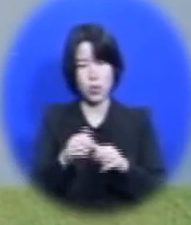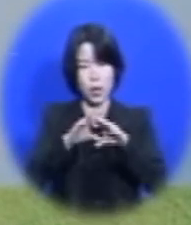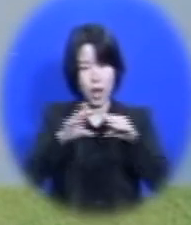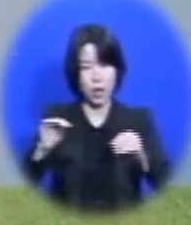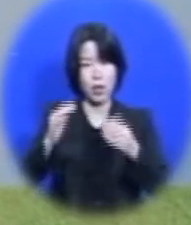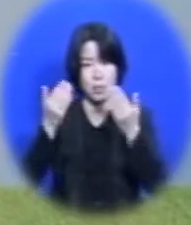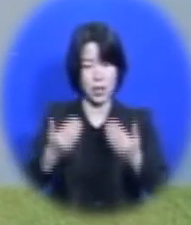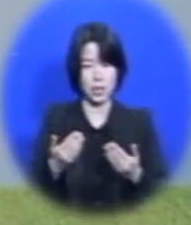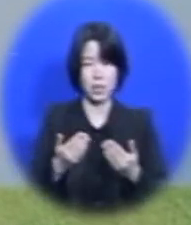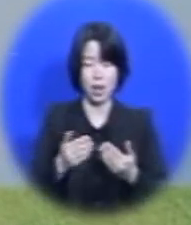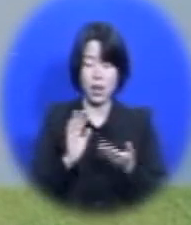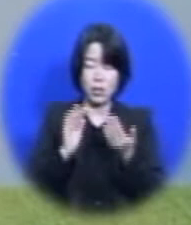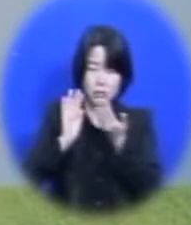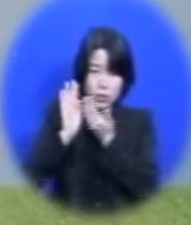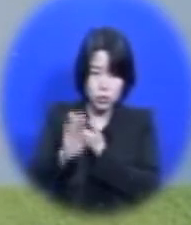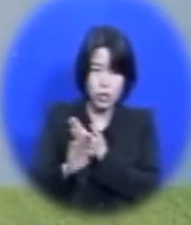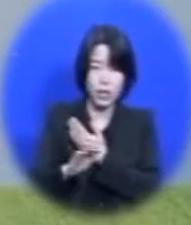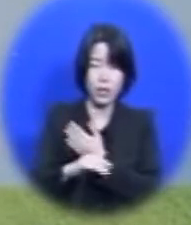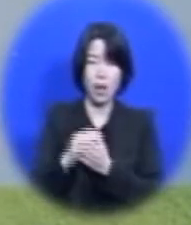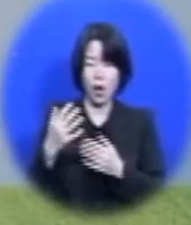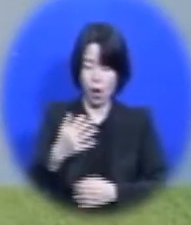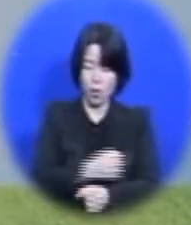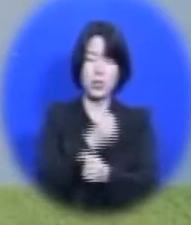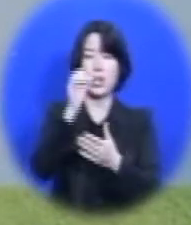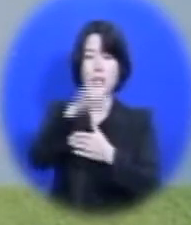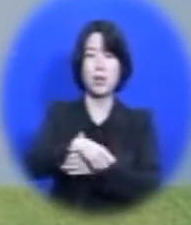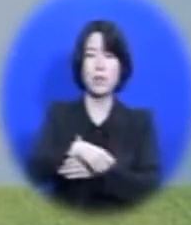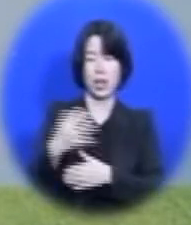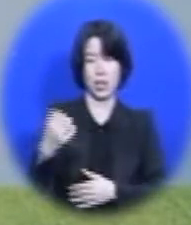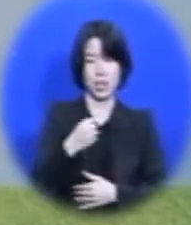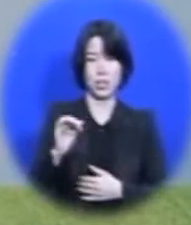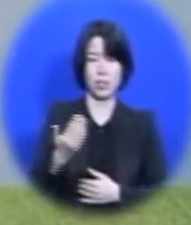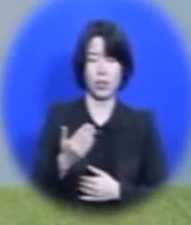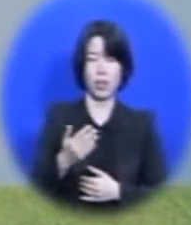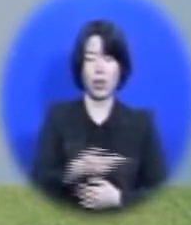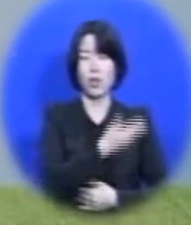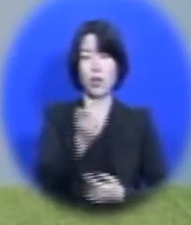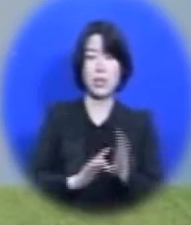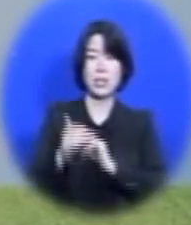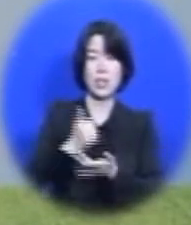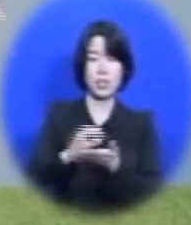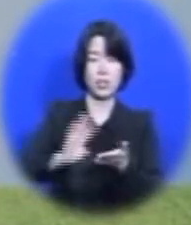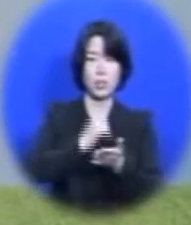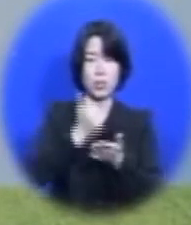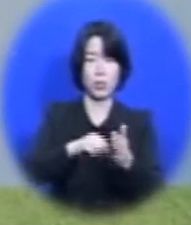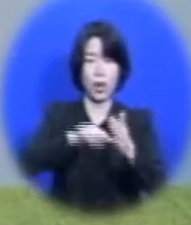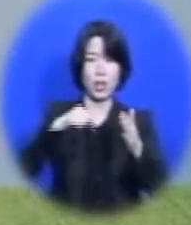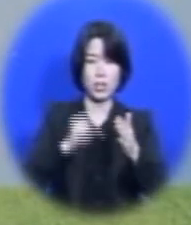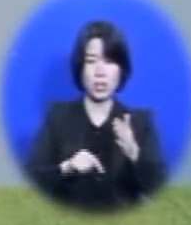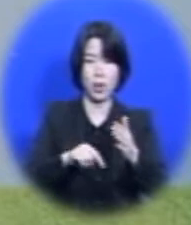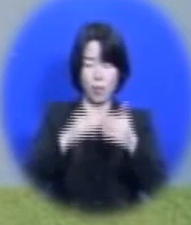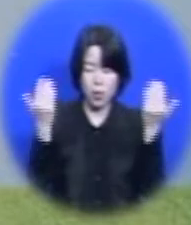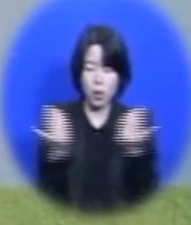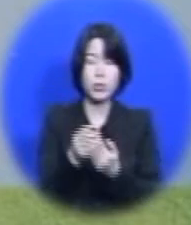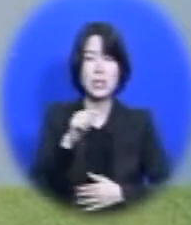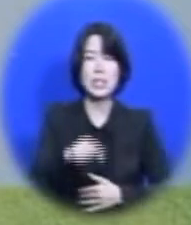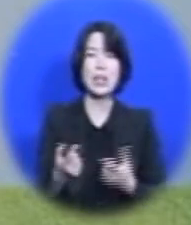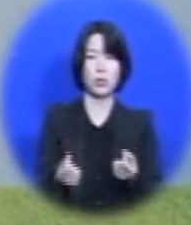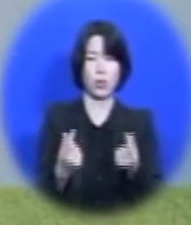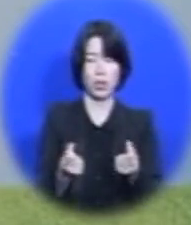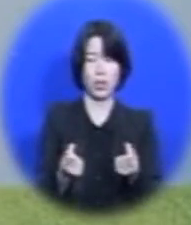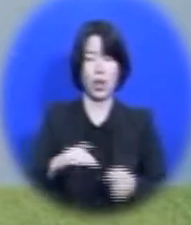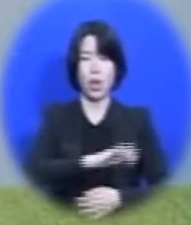다음에는 엄청난 열매가 맺어지게 되더라 그 말입니다. 여러분 예수 그리스도 안에서 되어지는 모든 일이 이와 같습니다.